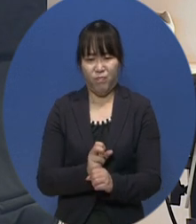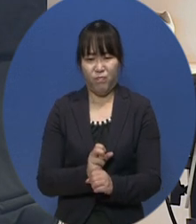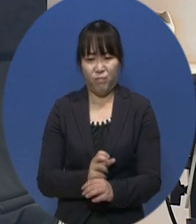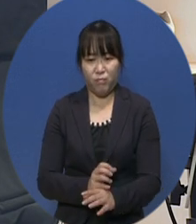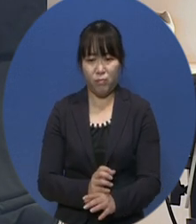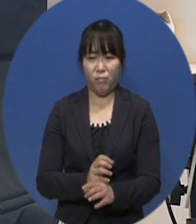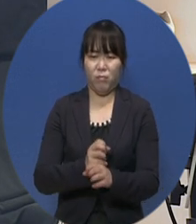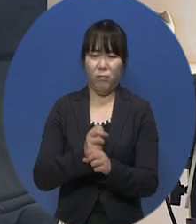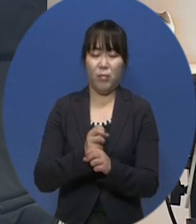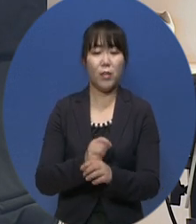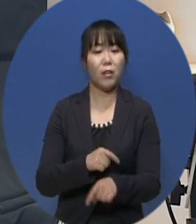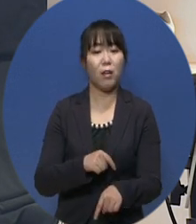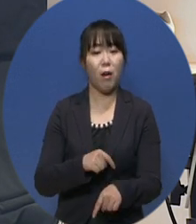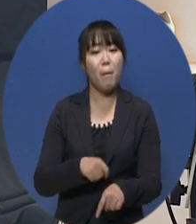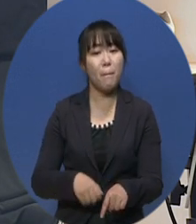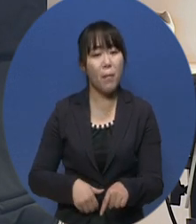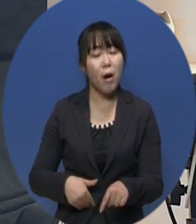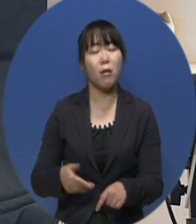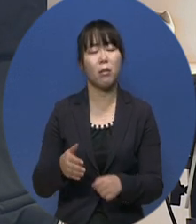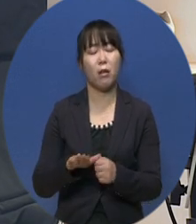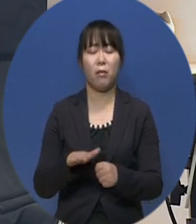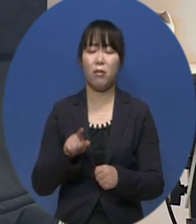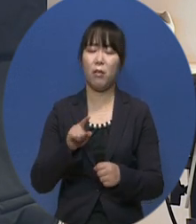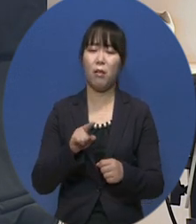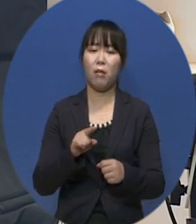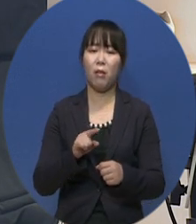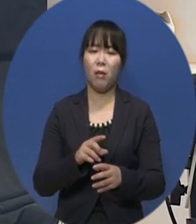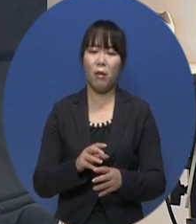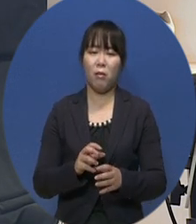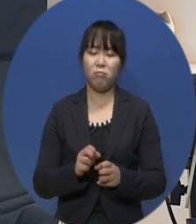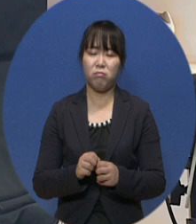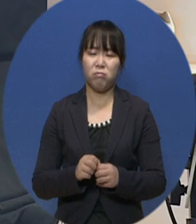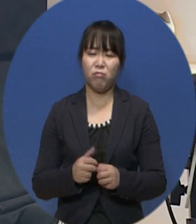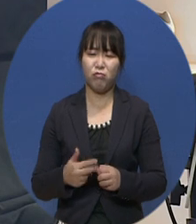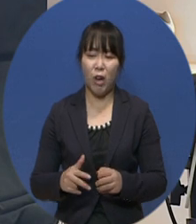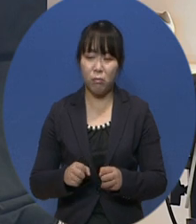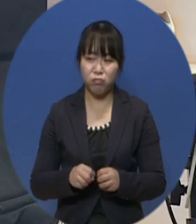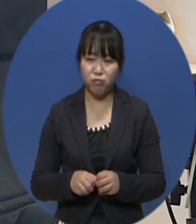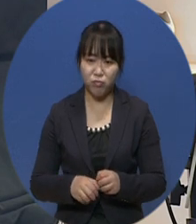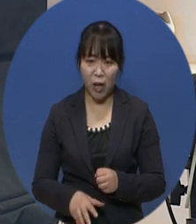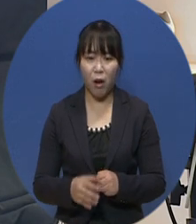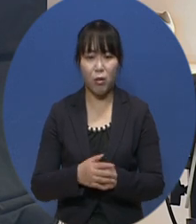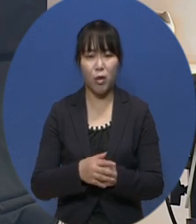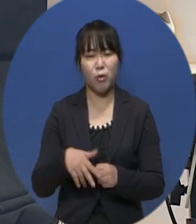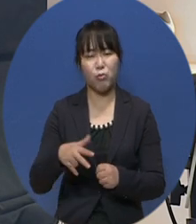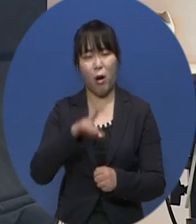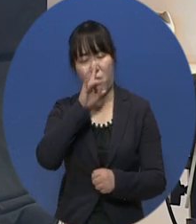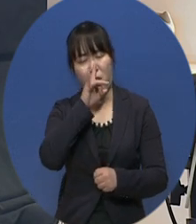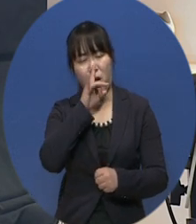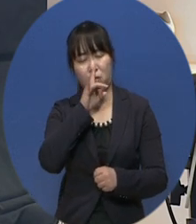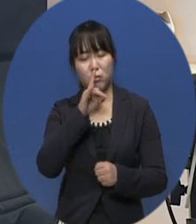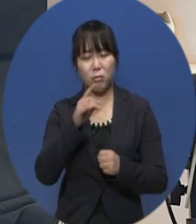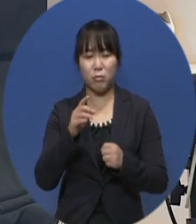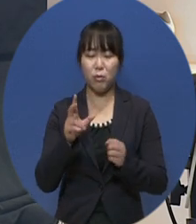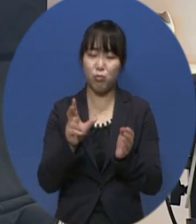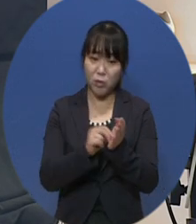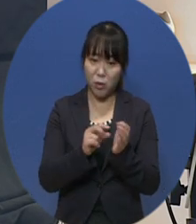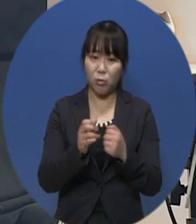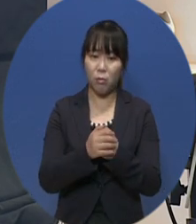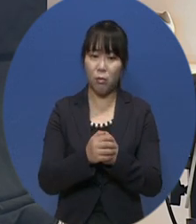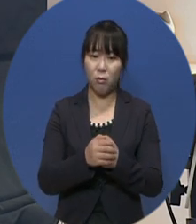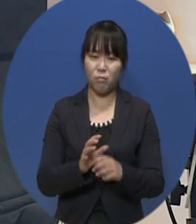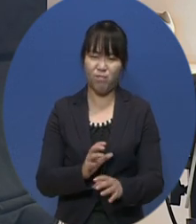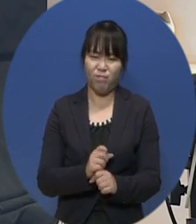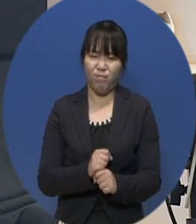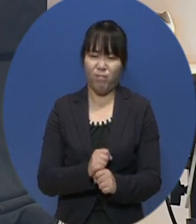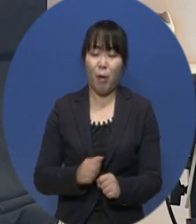때 열어줬다 닫았다 해야 되는데 네. 열어줘야 될 때 안 열어주니까 방광이 소변이 안 나와서 문제가 생기고 네. 또 안 열어줘야 될